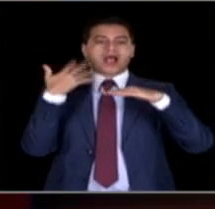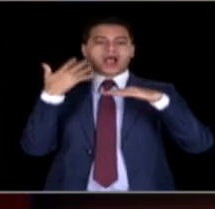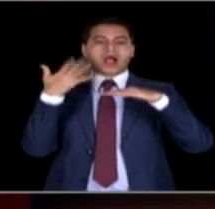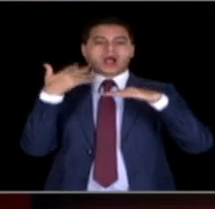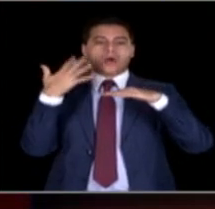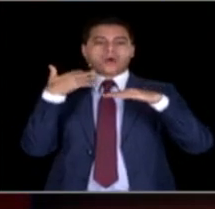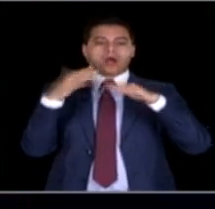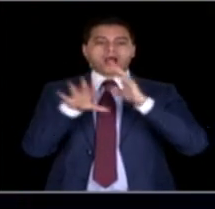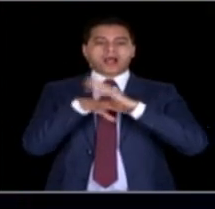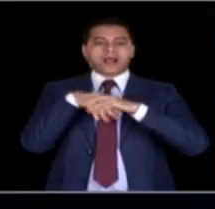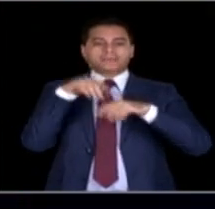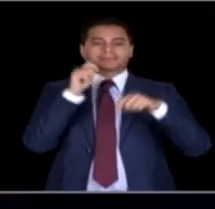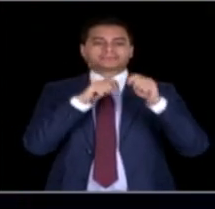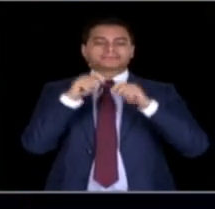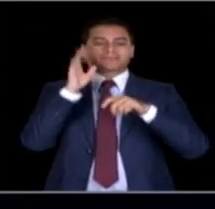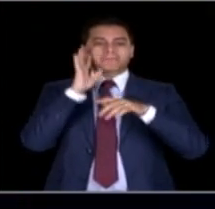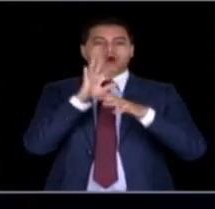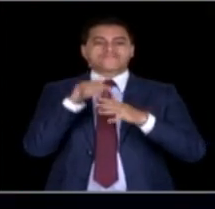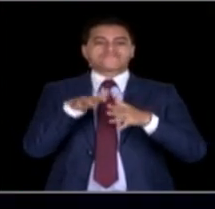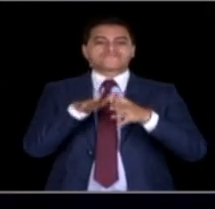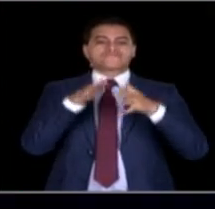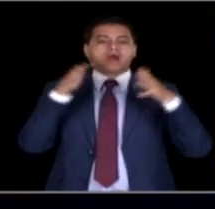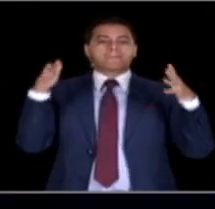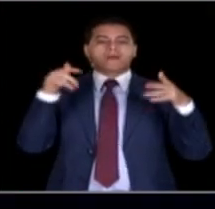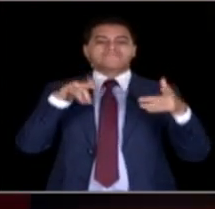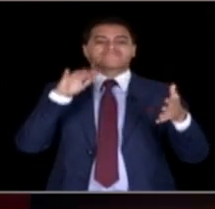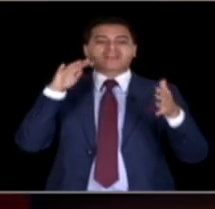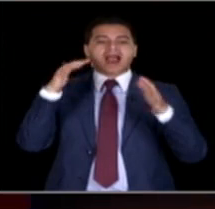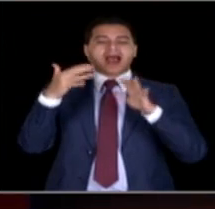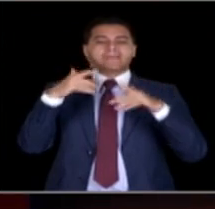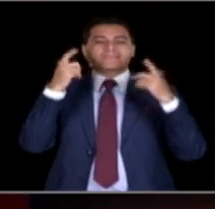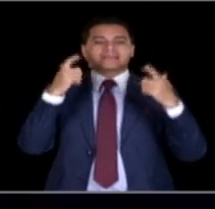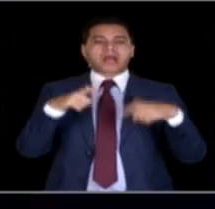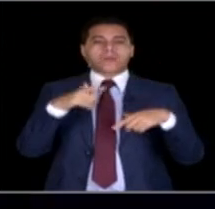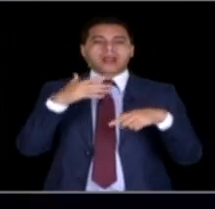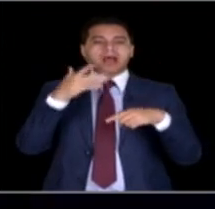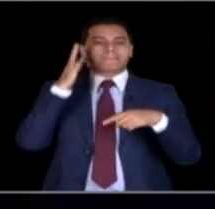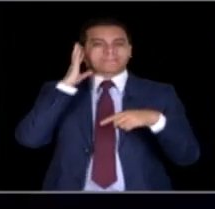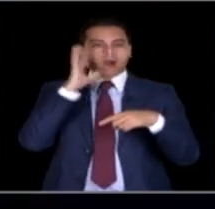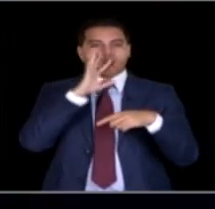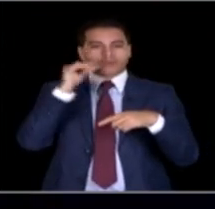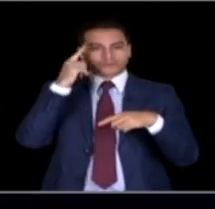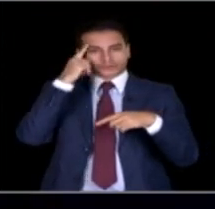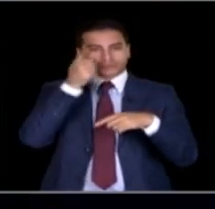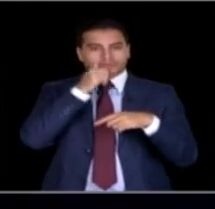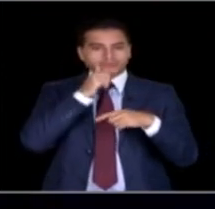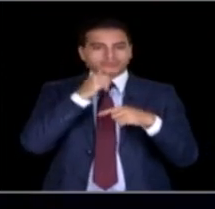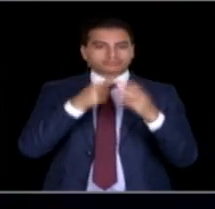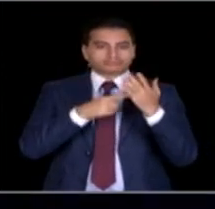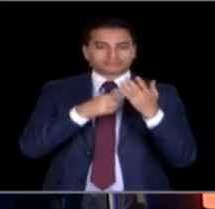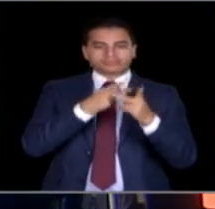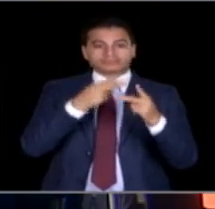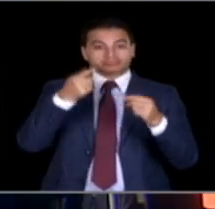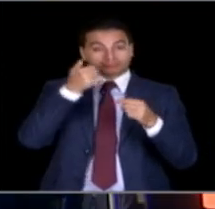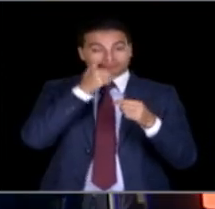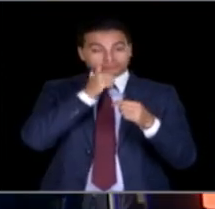مشروع جيوغوان؟ محمود الزكي إجابتك الصين. الصين يا محمود، إجابة